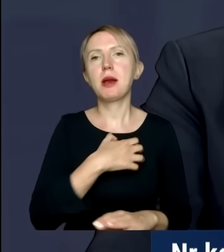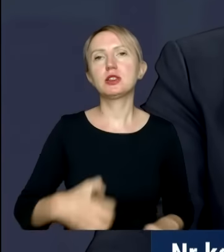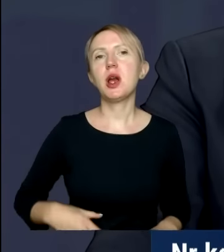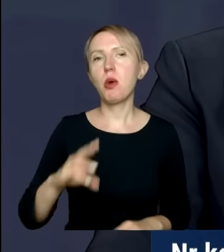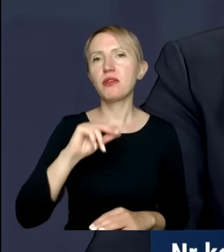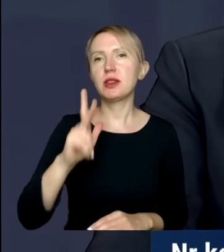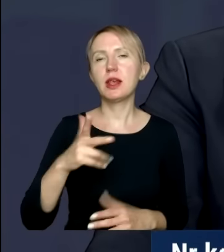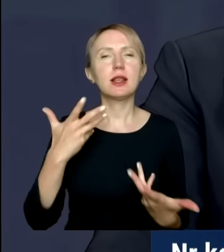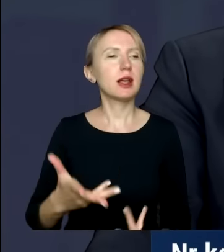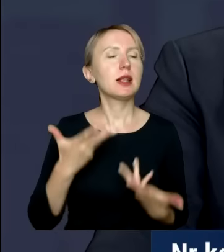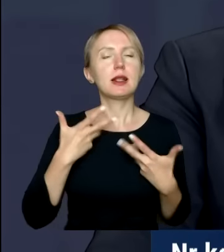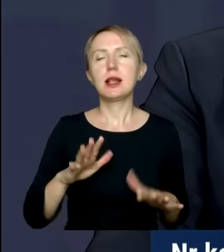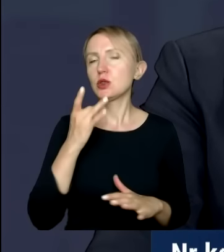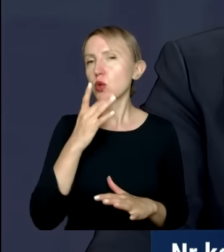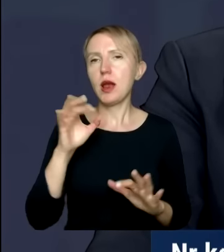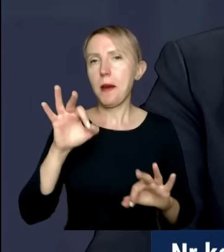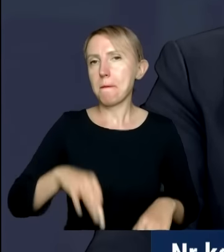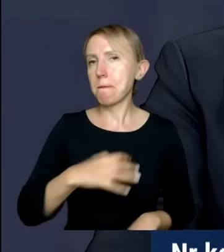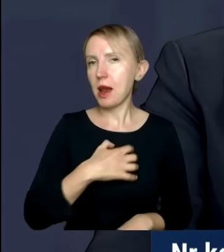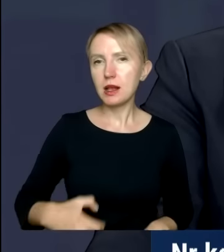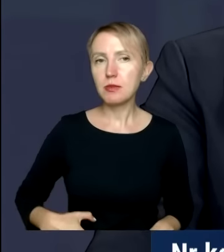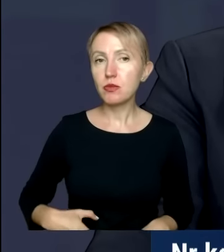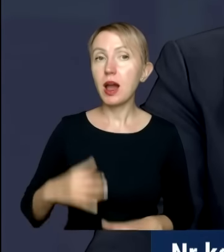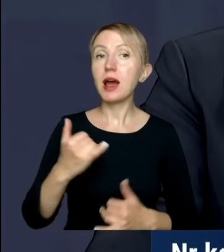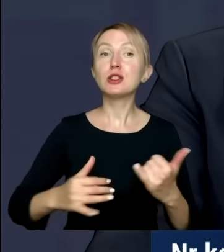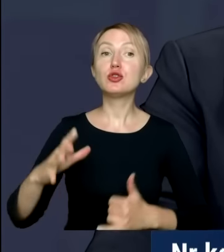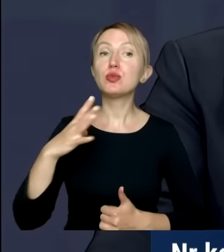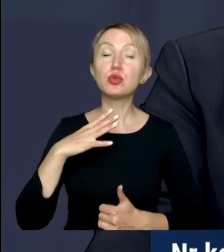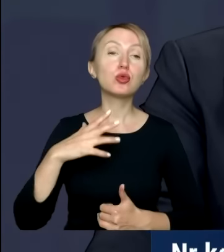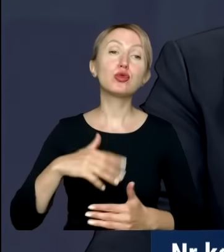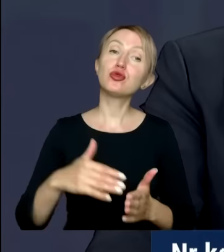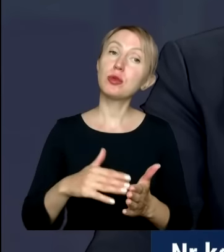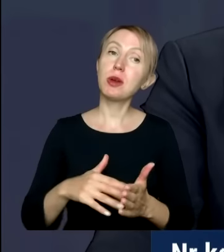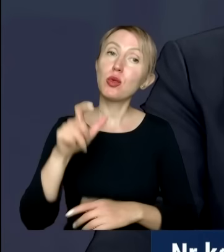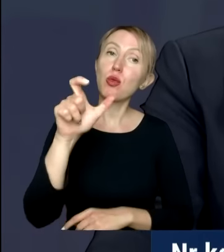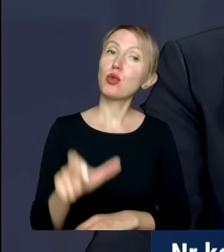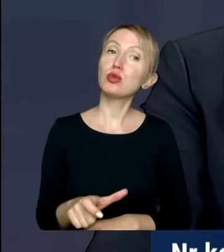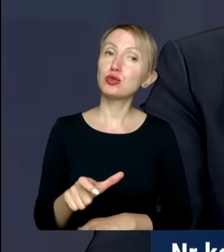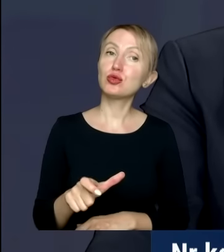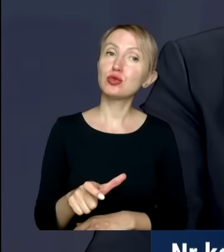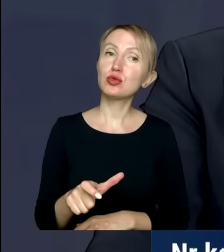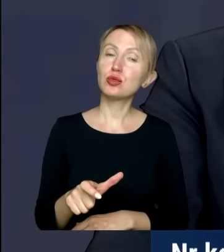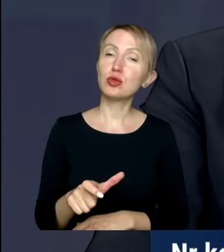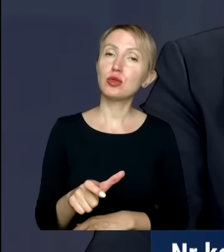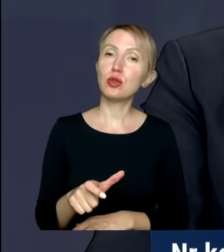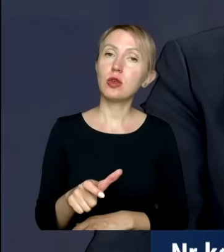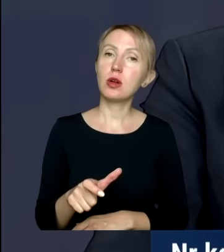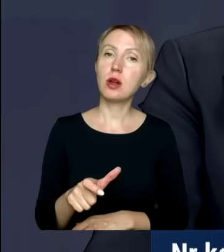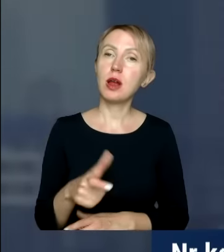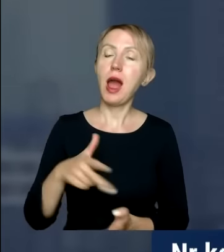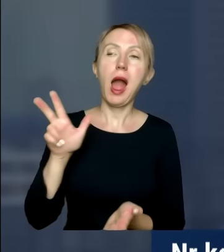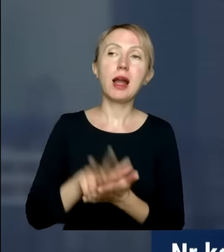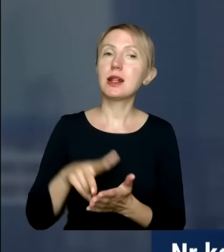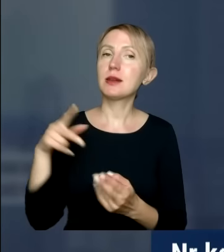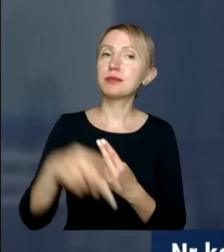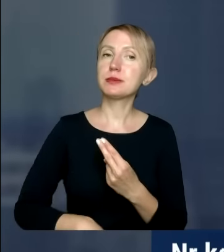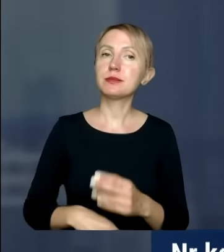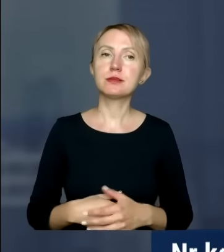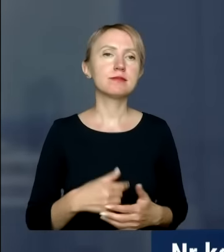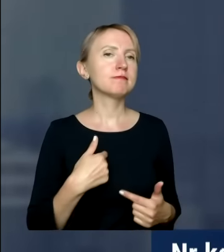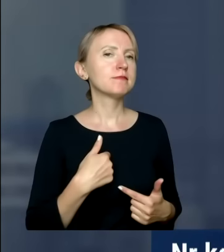pomawiać absolutnie pani pani marszałek ale jeżeli dochodziły No to należałoby taką osobę należałoby takiej osobie cofnąć akredyt m pewności czy ten